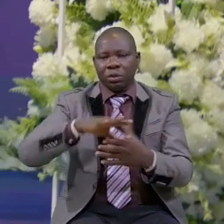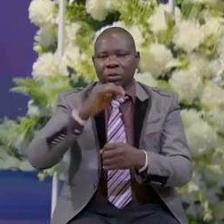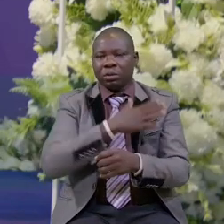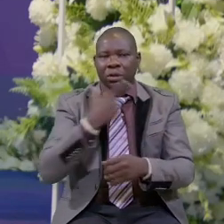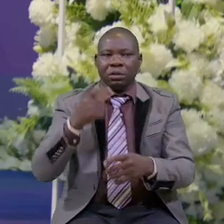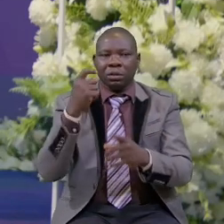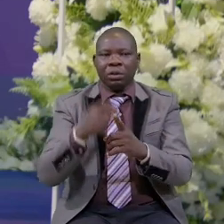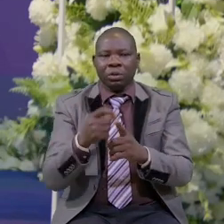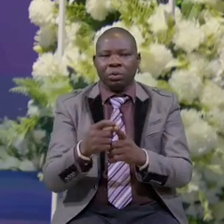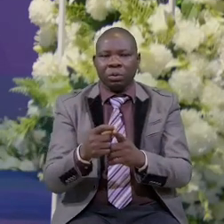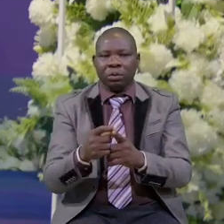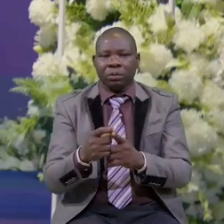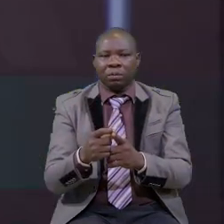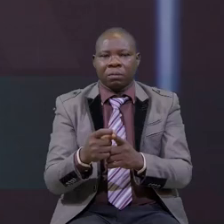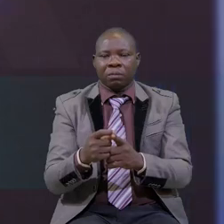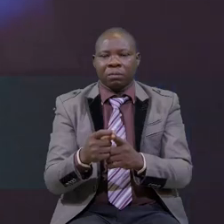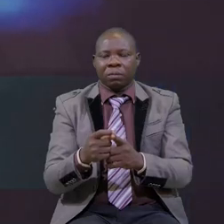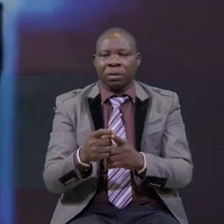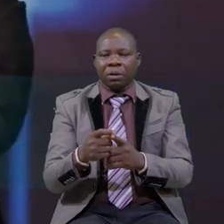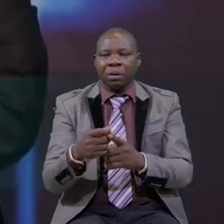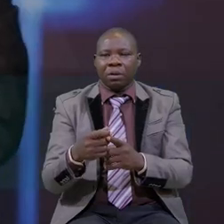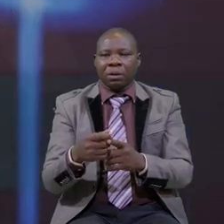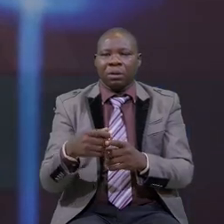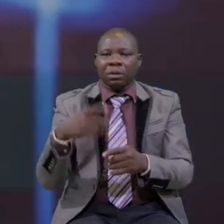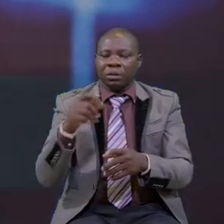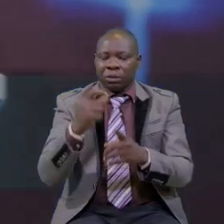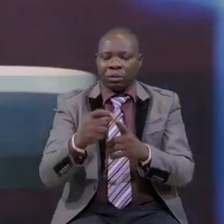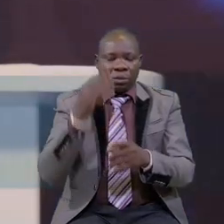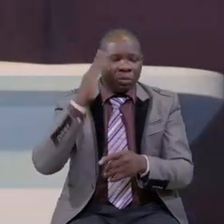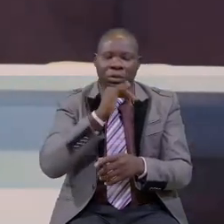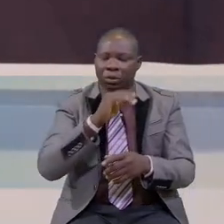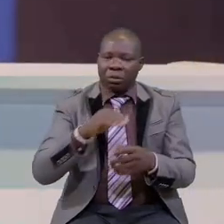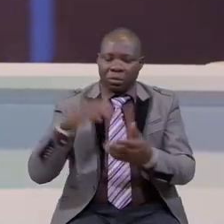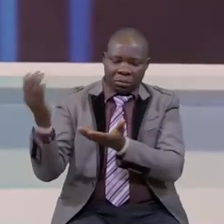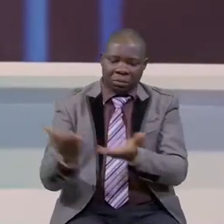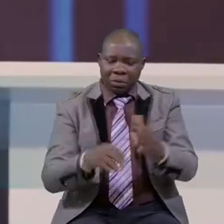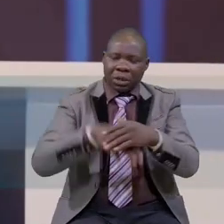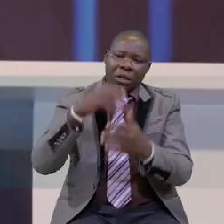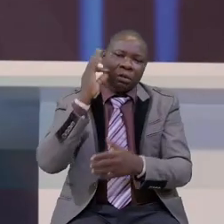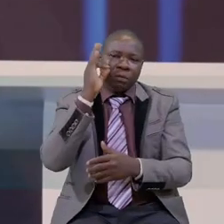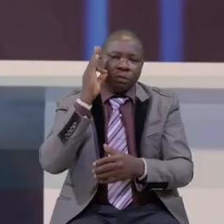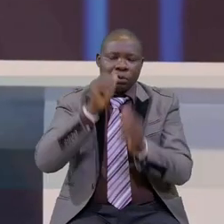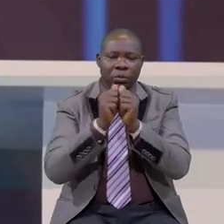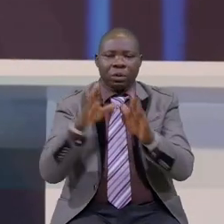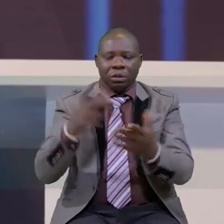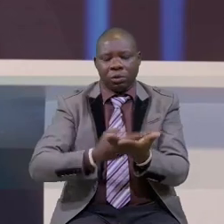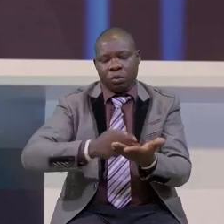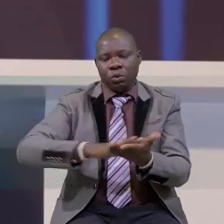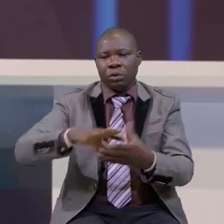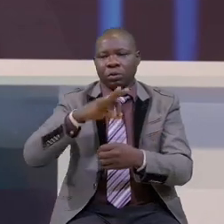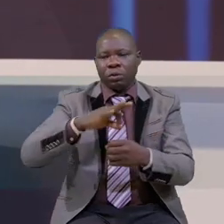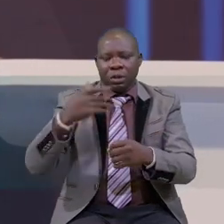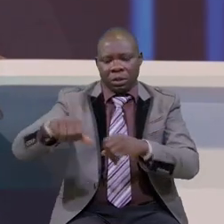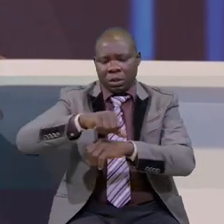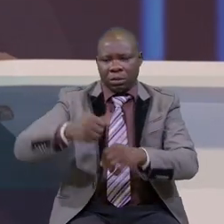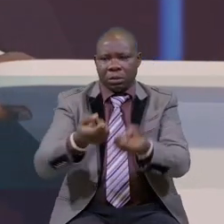de pair. Proverbe 1, 23. Tournez-vous pour écouter mes réprimandes. Voici, je répandrai sur vous mon esprit. Je vous ferai